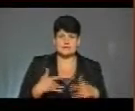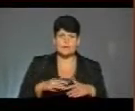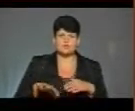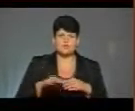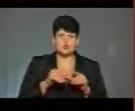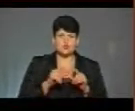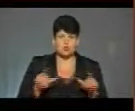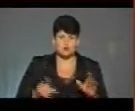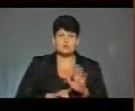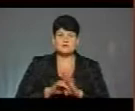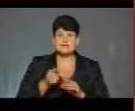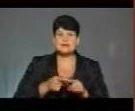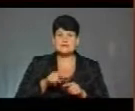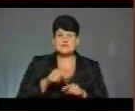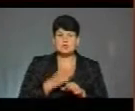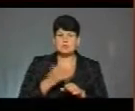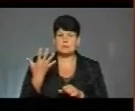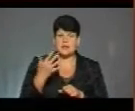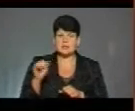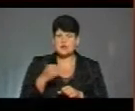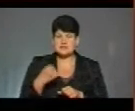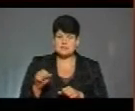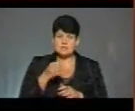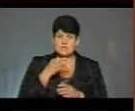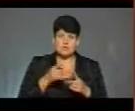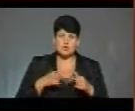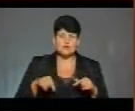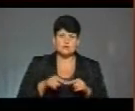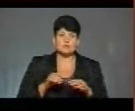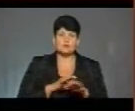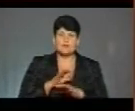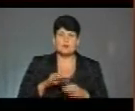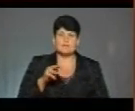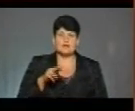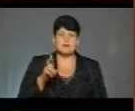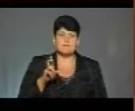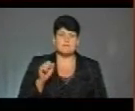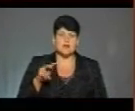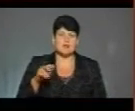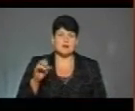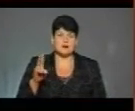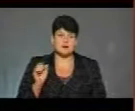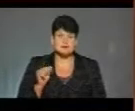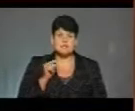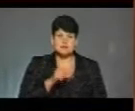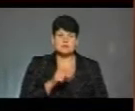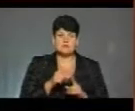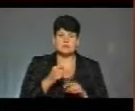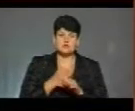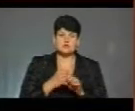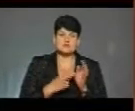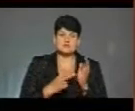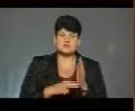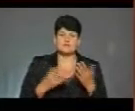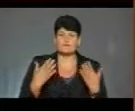школи. Розпочали ці роботи 5 серпня, повідомила організаторка проєкту Марина Балака. За її словами, працюють 70